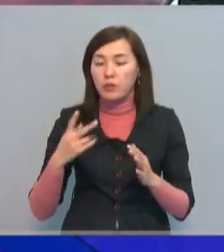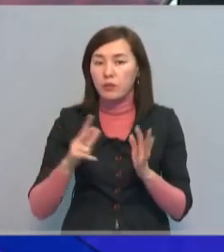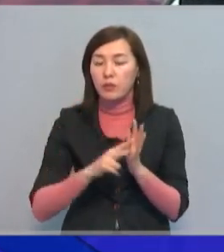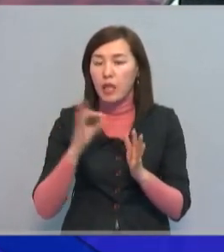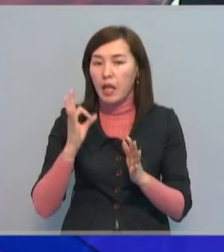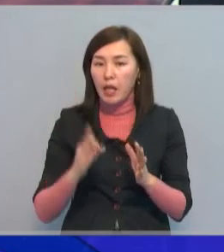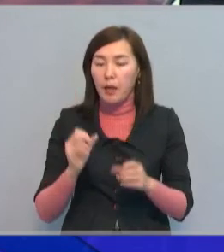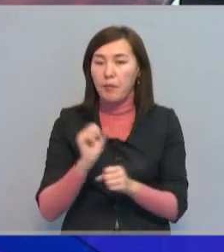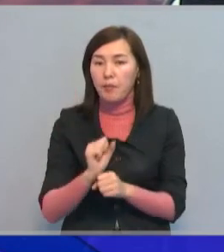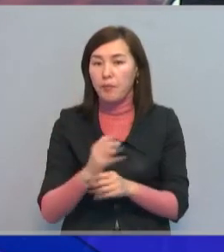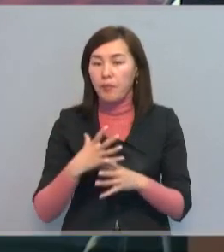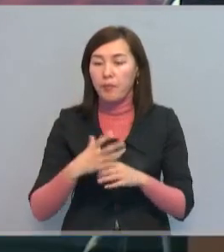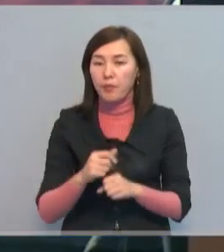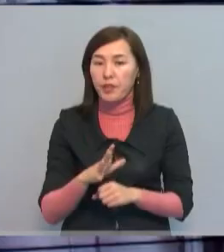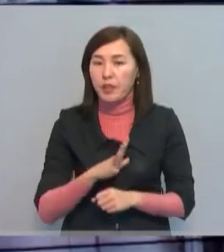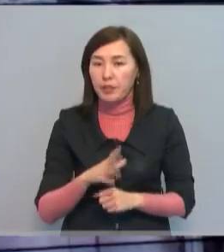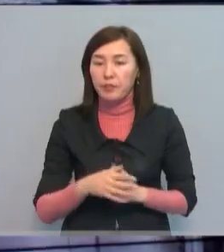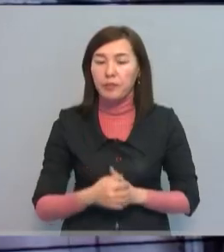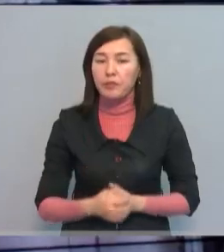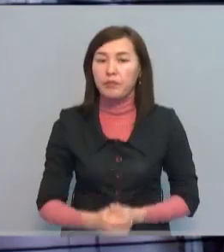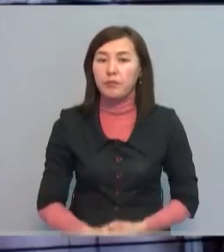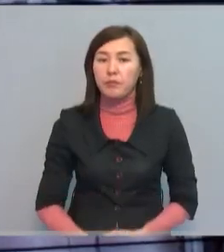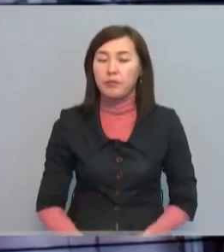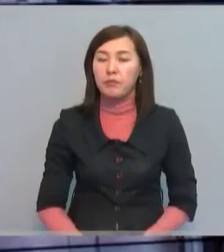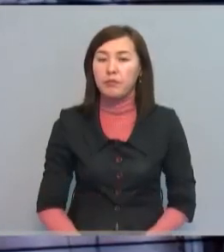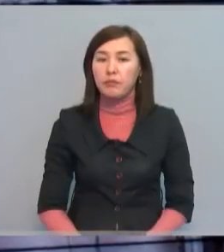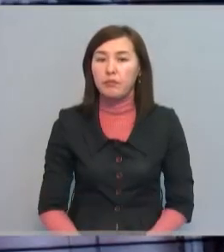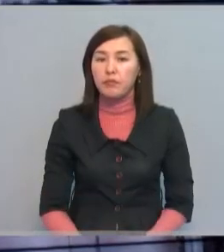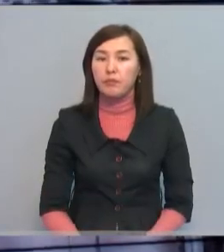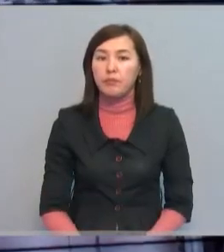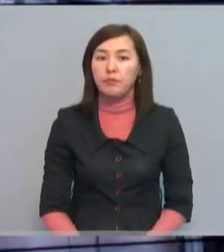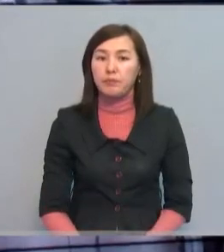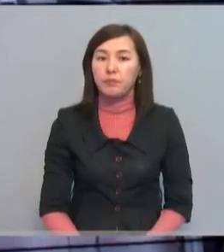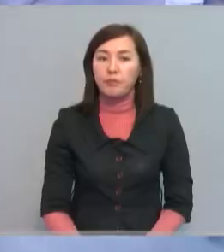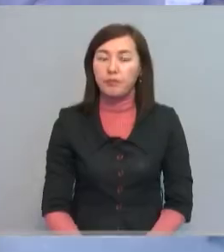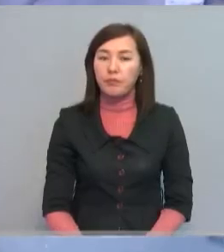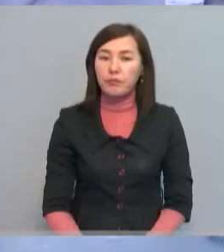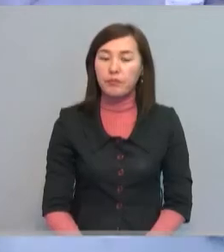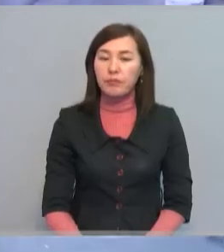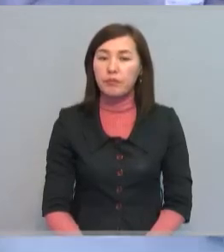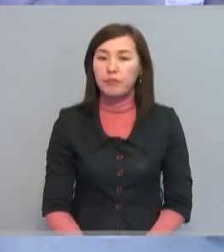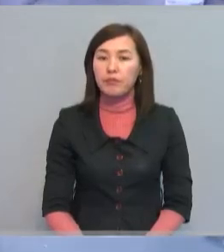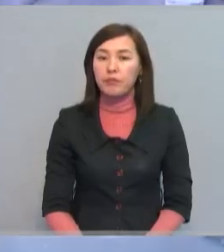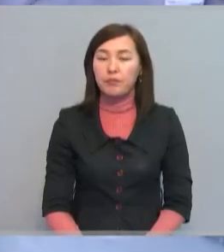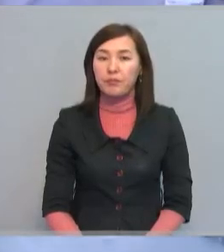42-48% артып, кептелістер саны азайған көрінеді. Айдана Қуанышқызы, Рулан Рүстемов, Рауан Тастанбеков, жаңалықтар.